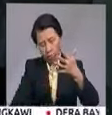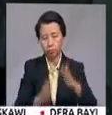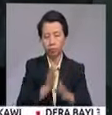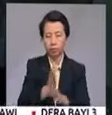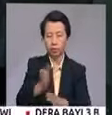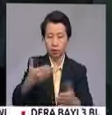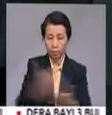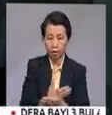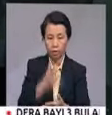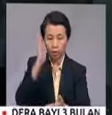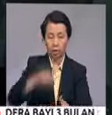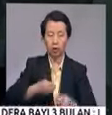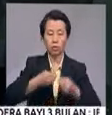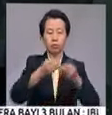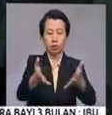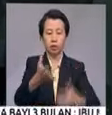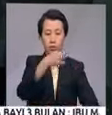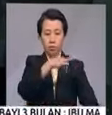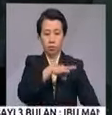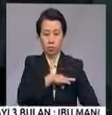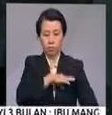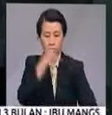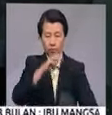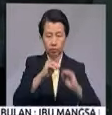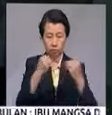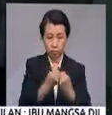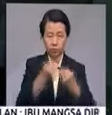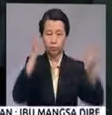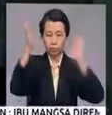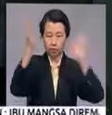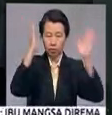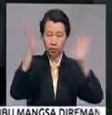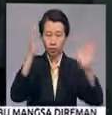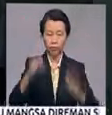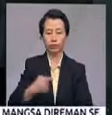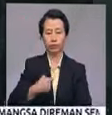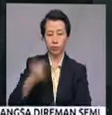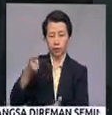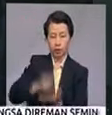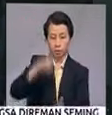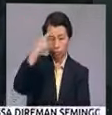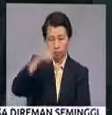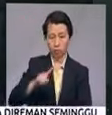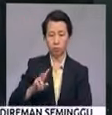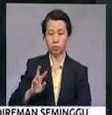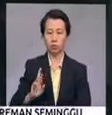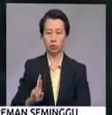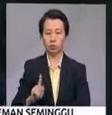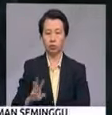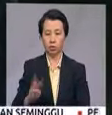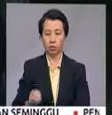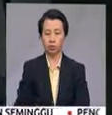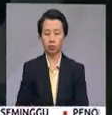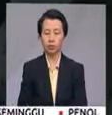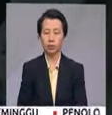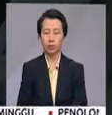baharu yang akan memberikan manfaat kepada masyarakat di negara ini. Chamimi Saripan, RTM.